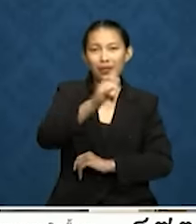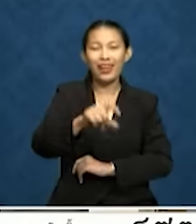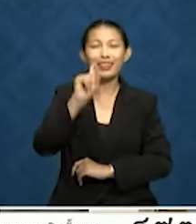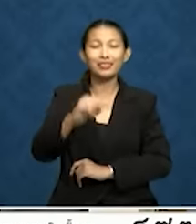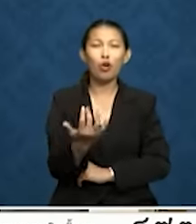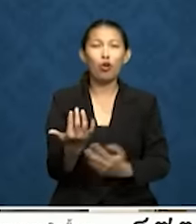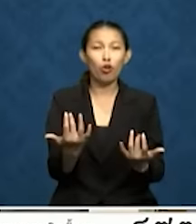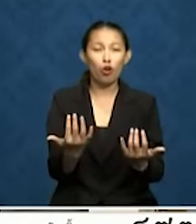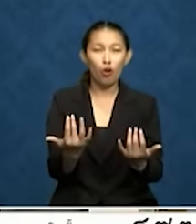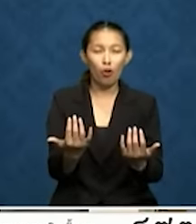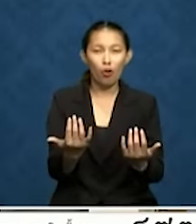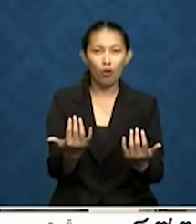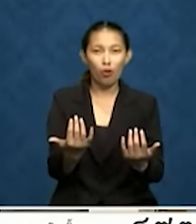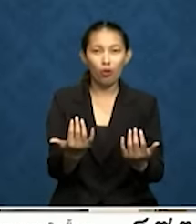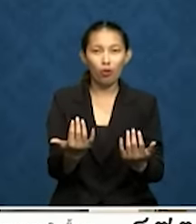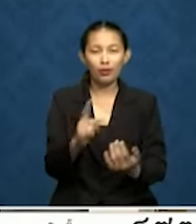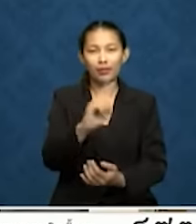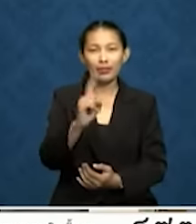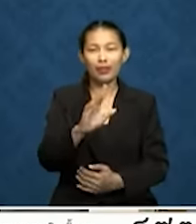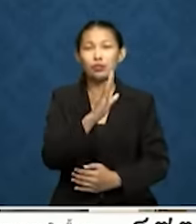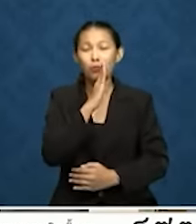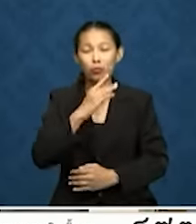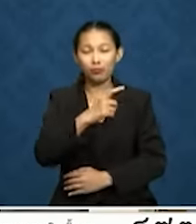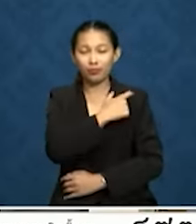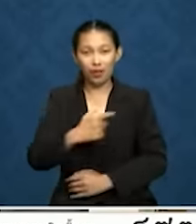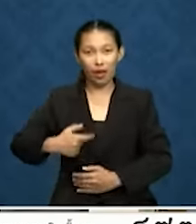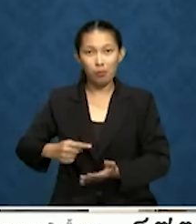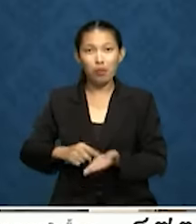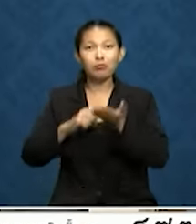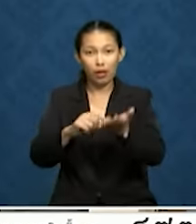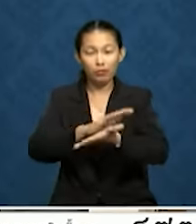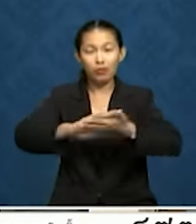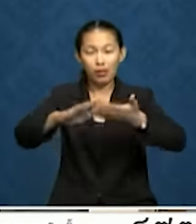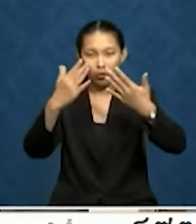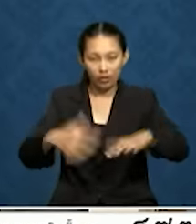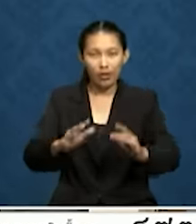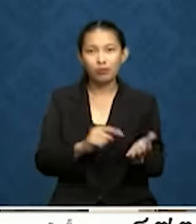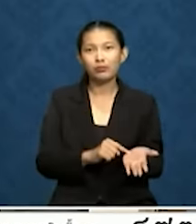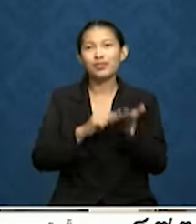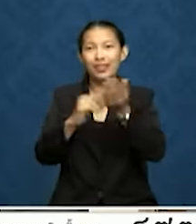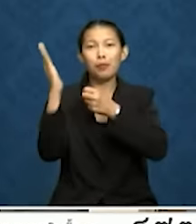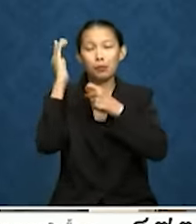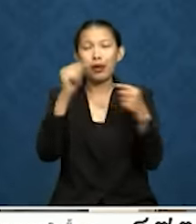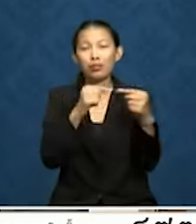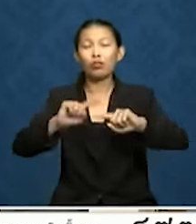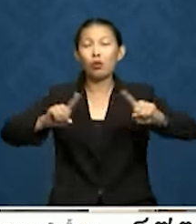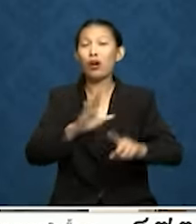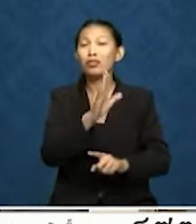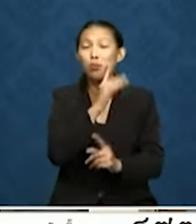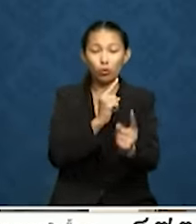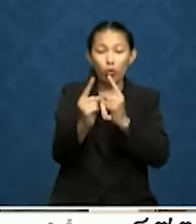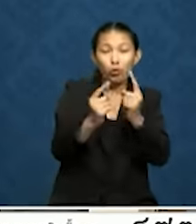อนโปรดเกล้าแล้วก็เสนออภิปรายแล้วนะครับแต่ว่าถ้าจะพูดเรื่องอื่นตามที่คุ